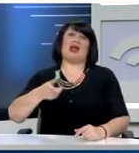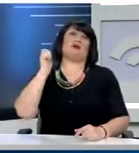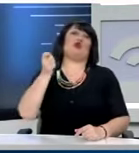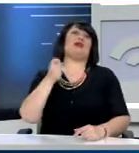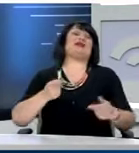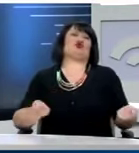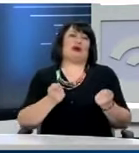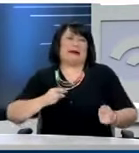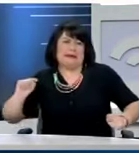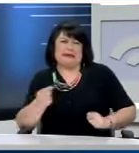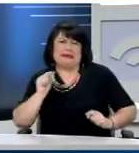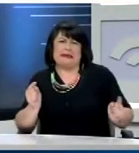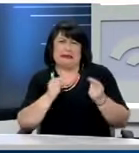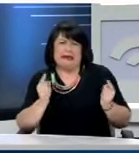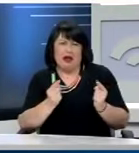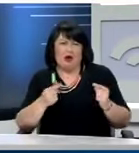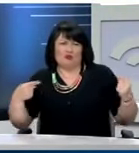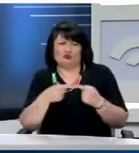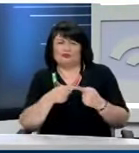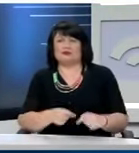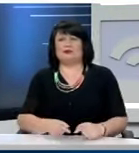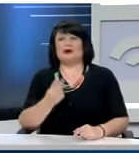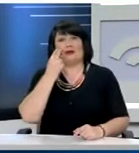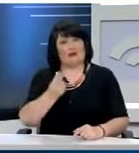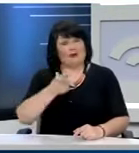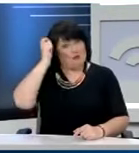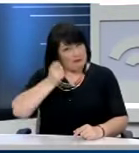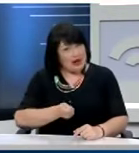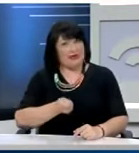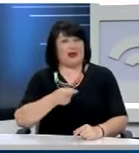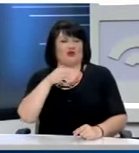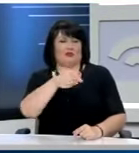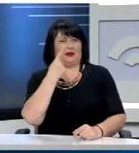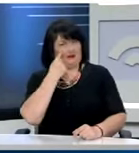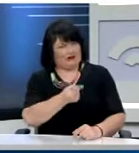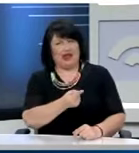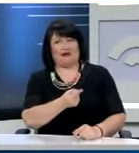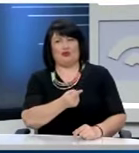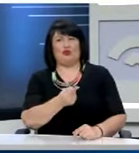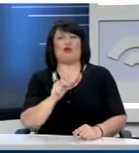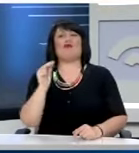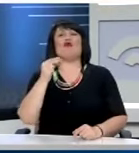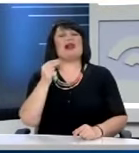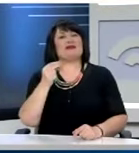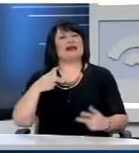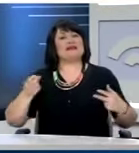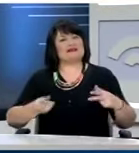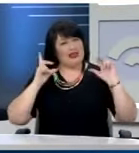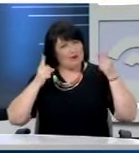αντιπολίτευσης. Βλέπουμε όμως, και θέλω να το ομολογήσω και από την πλευρά των σημερινών βουλευτών της